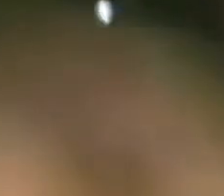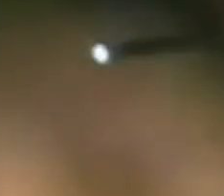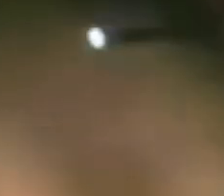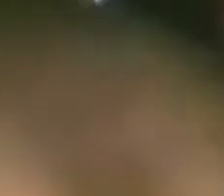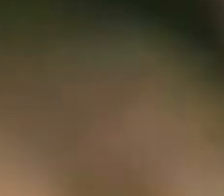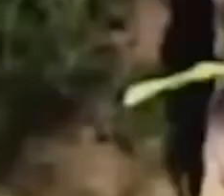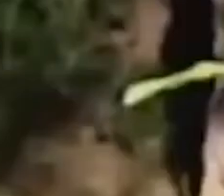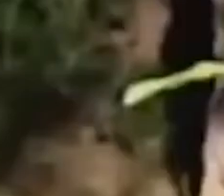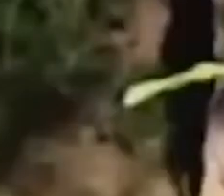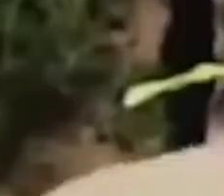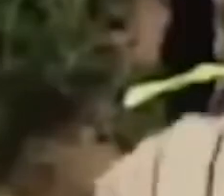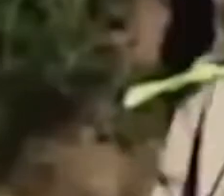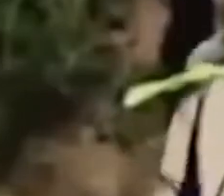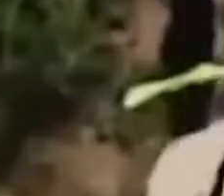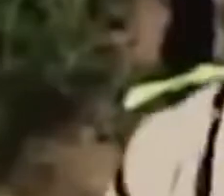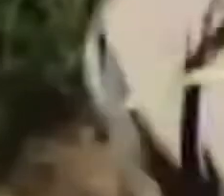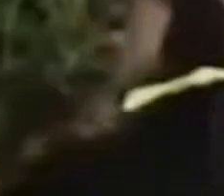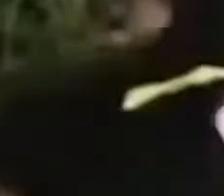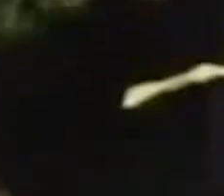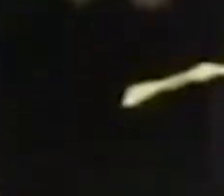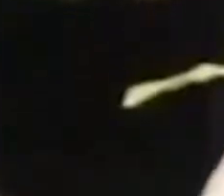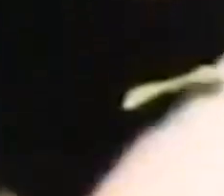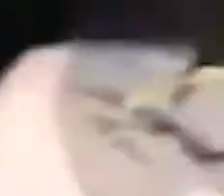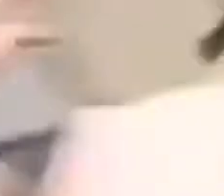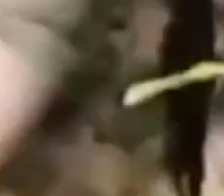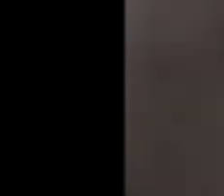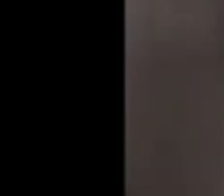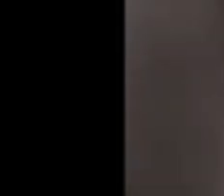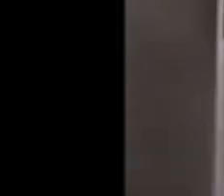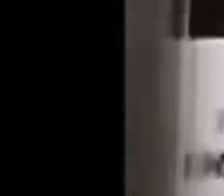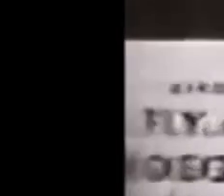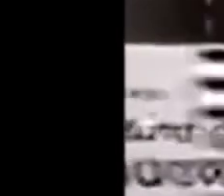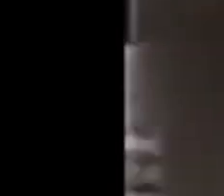Εξωγήινη! Εξωγήινη, Παναγία μου!